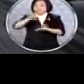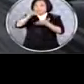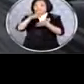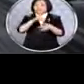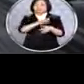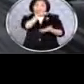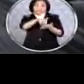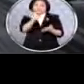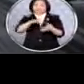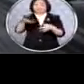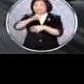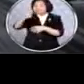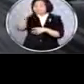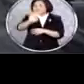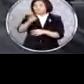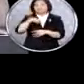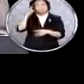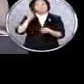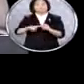独不武是最好的政策。